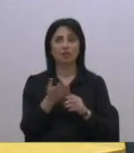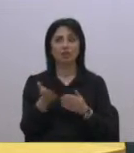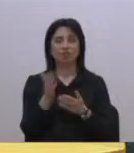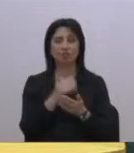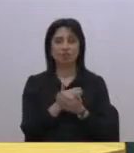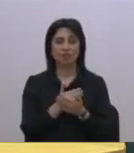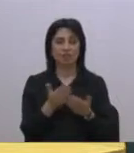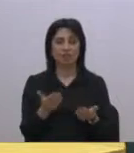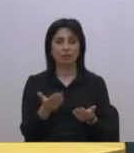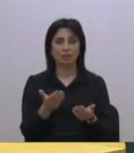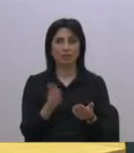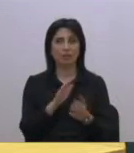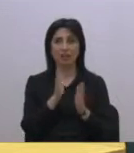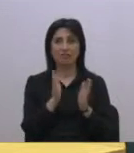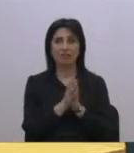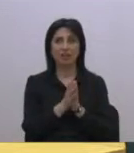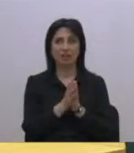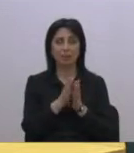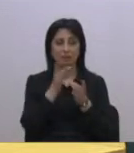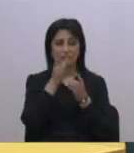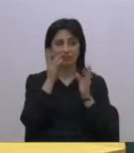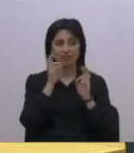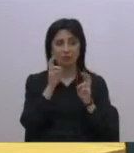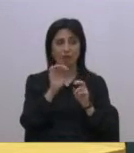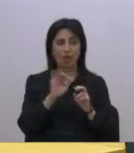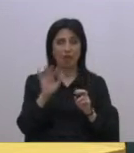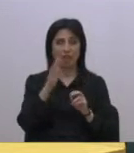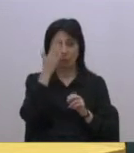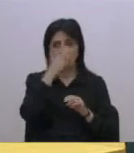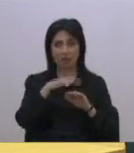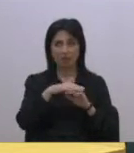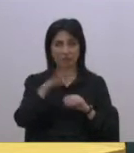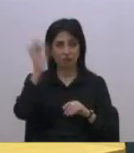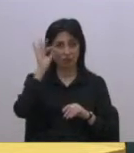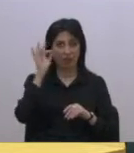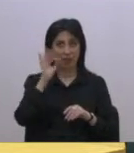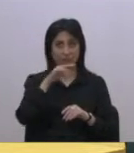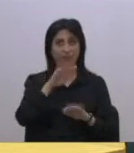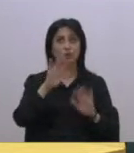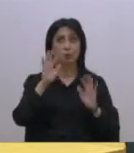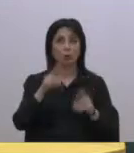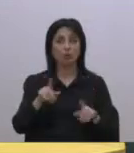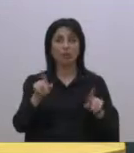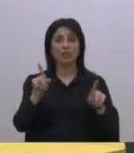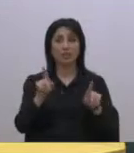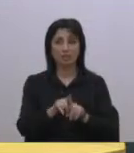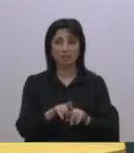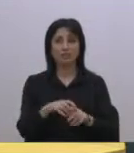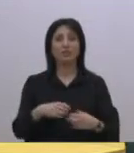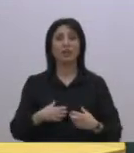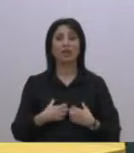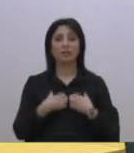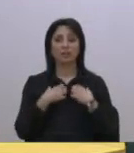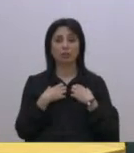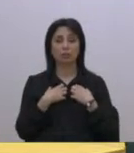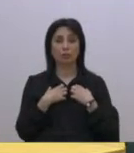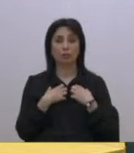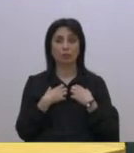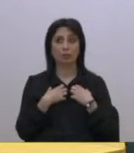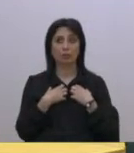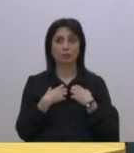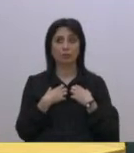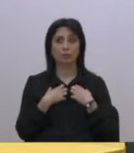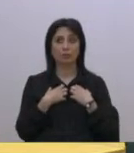არ ვიცი, ყველაზე ალბათ ცივილიზებულ ევროპულ ერში, გერმანიაშიც კი მოხდა ისეთი კატასტროფული